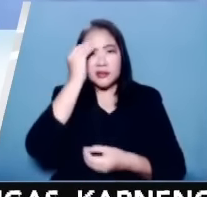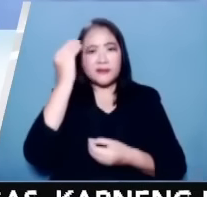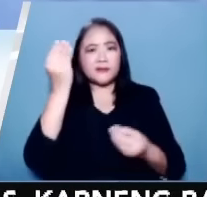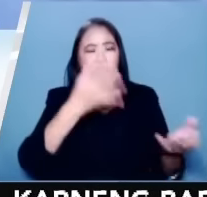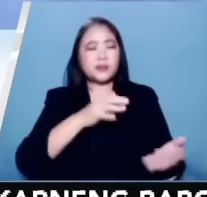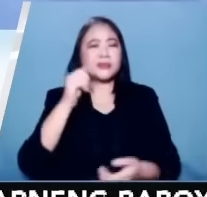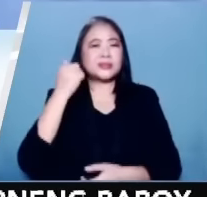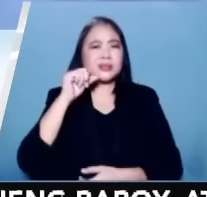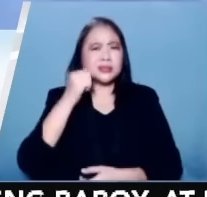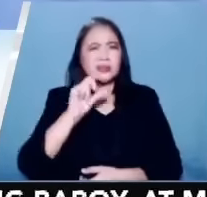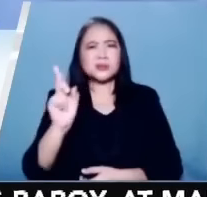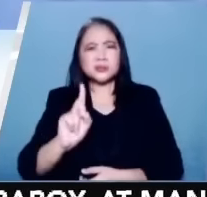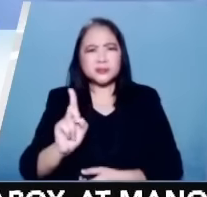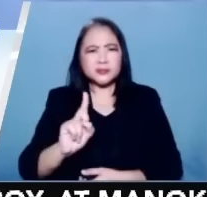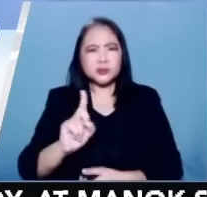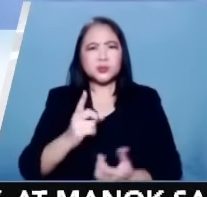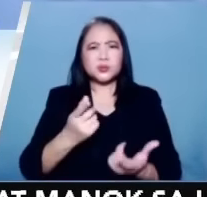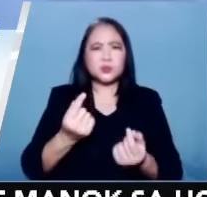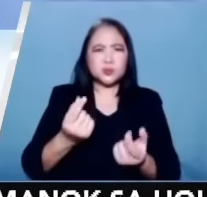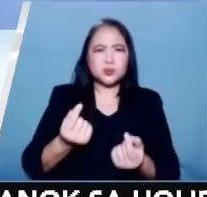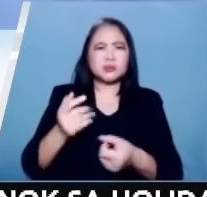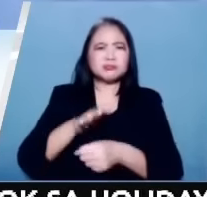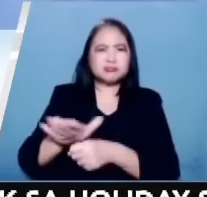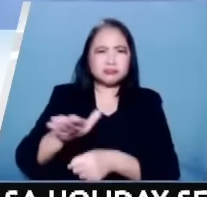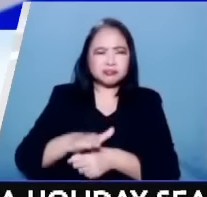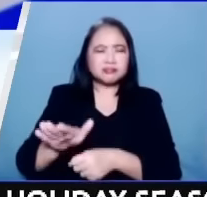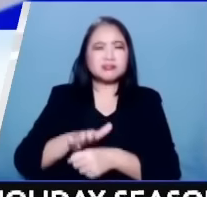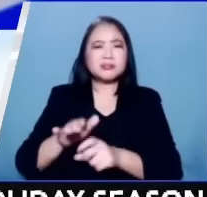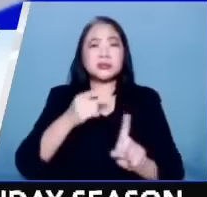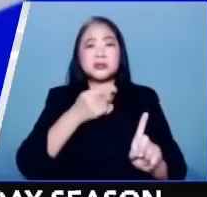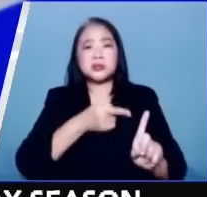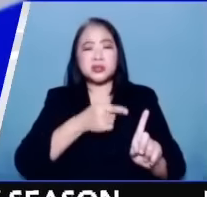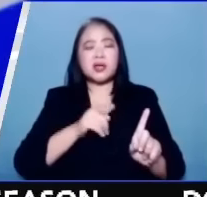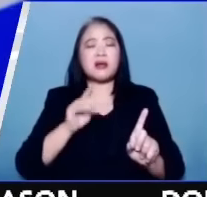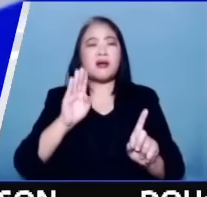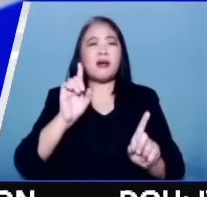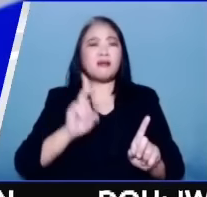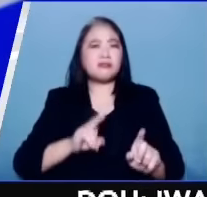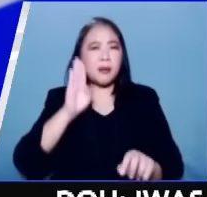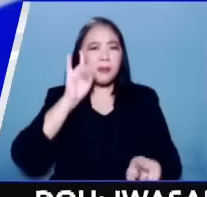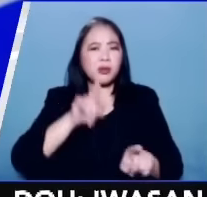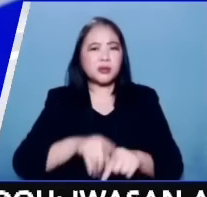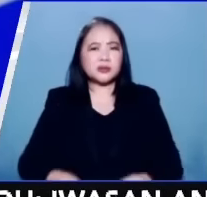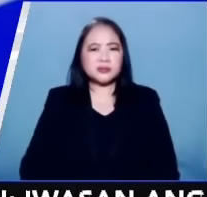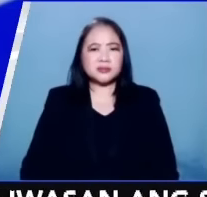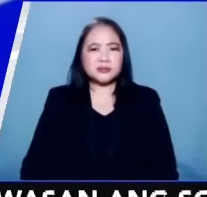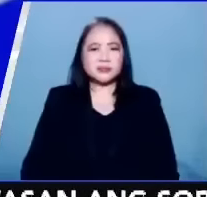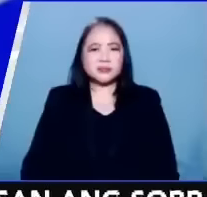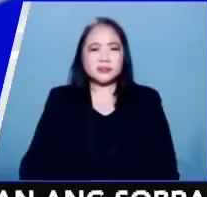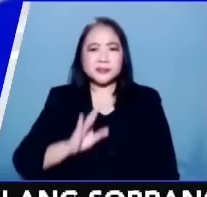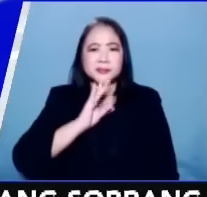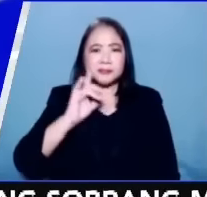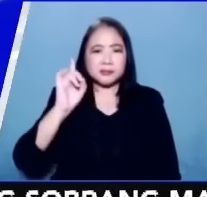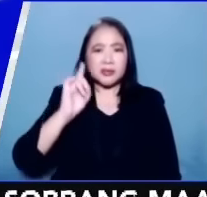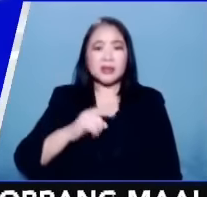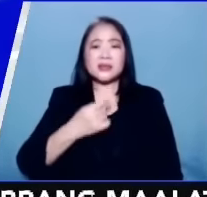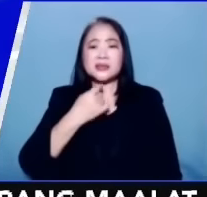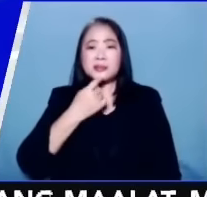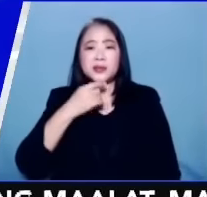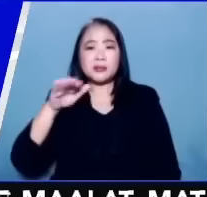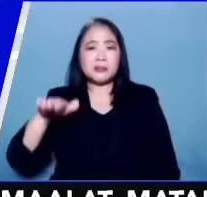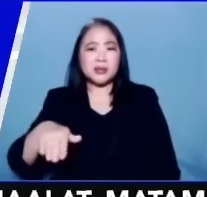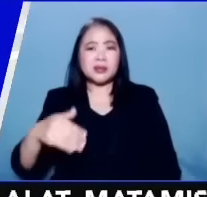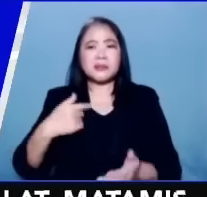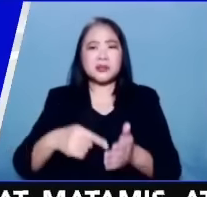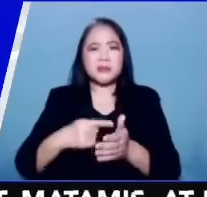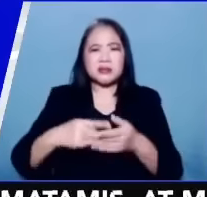ah naganap na panghahalay sa kanya ng kanyang half brother Sabi po ng bata minsan daw ak minsan daw po sumakit